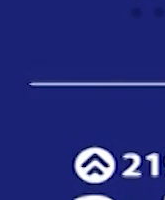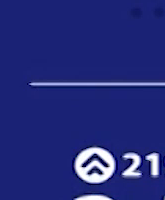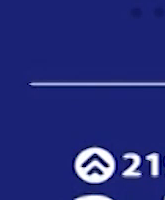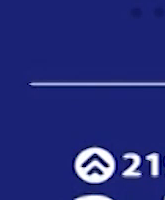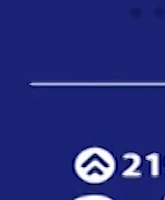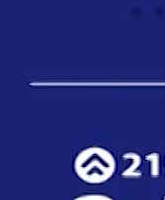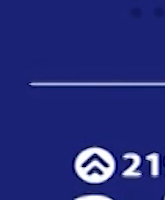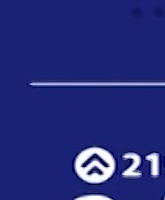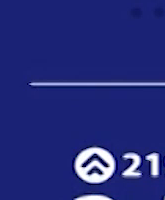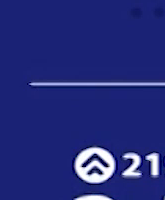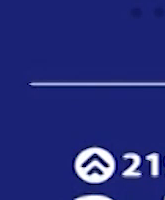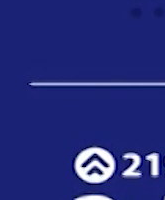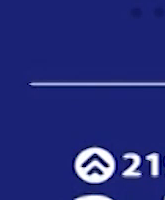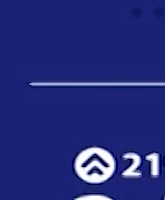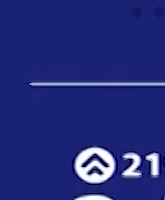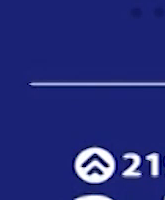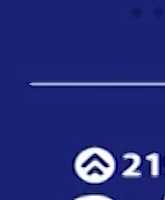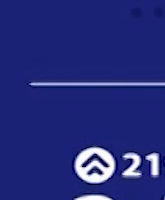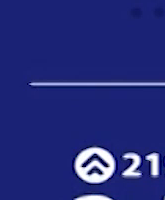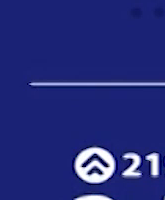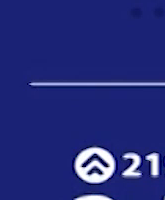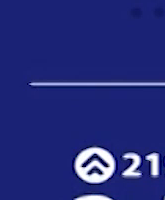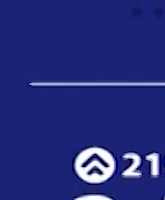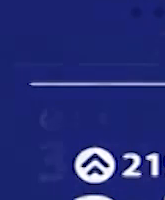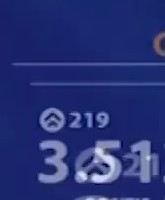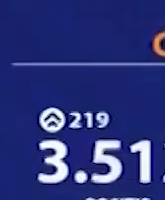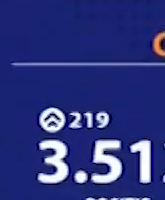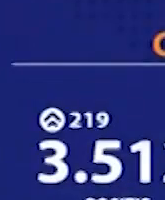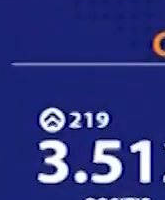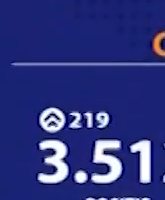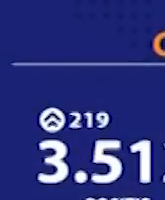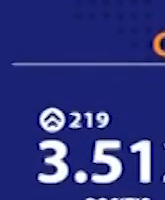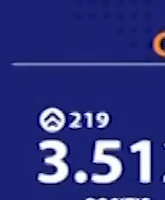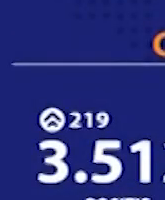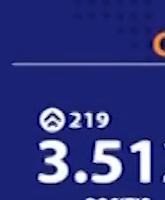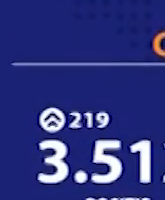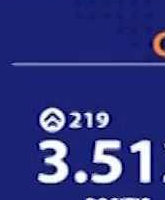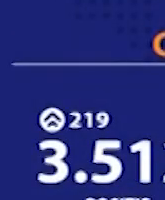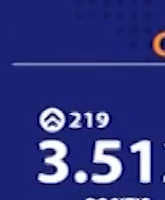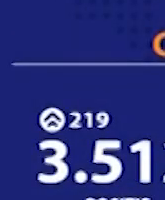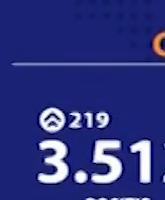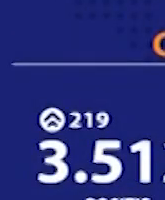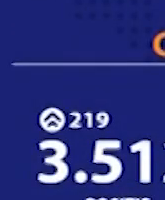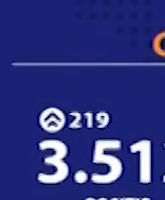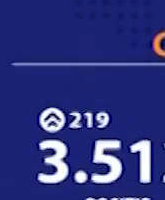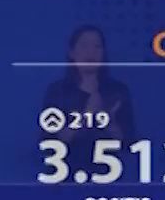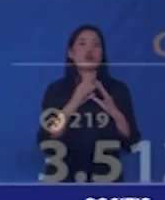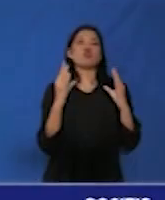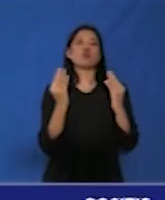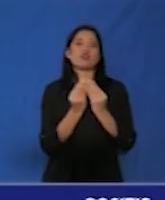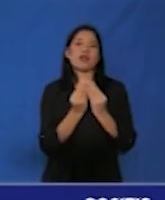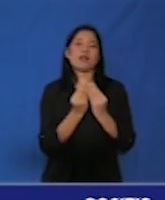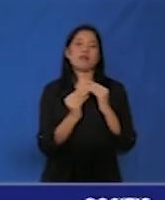282 kasus kemudian ada 26 yang meninggal sehingga ia menjadi